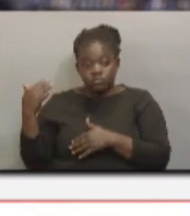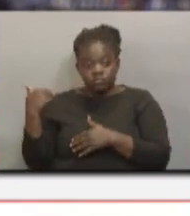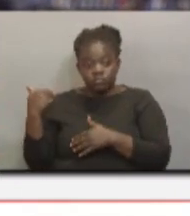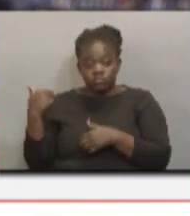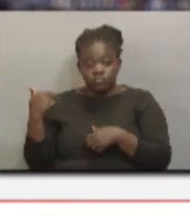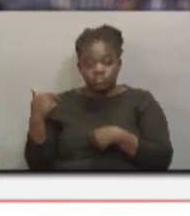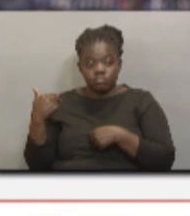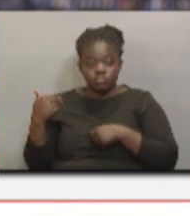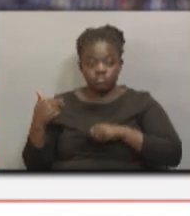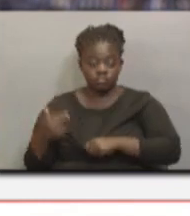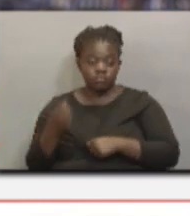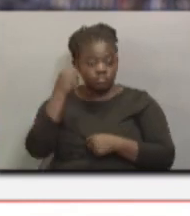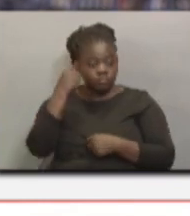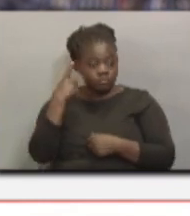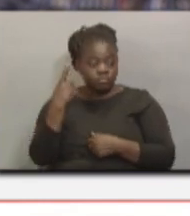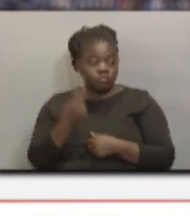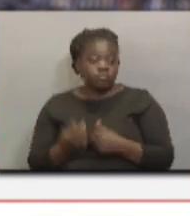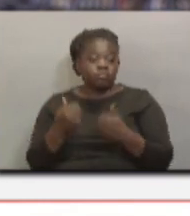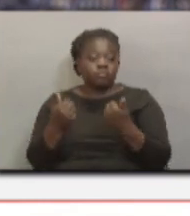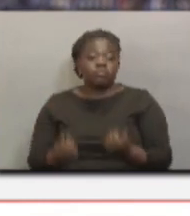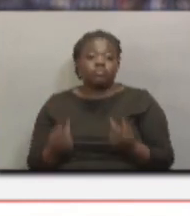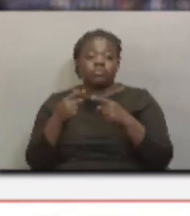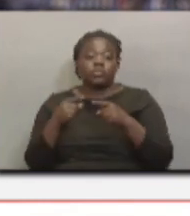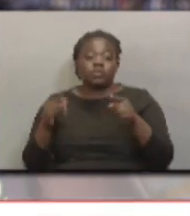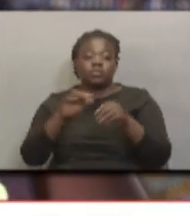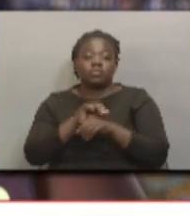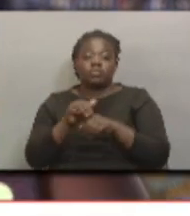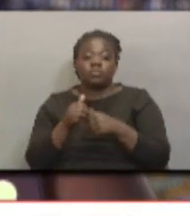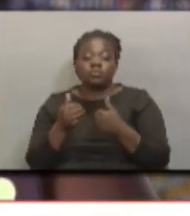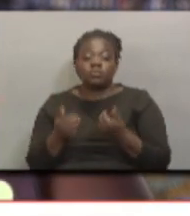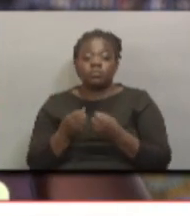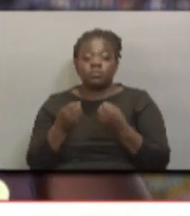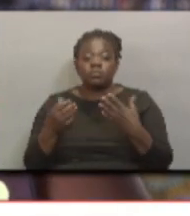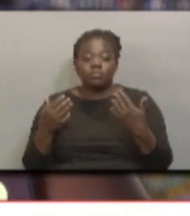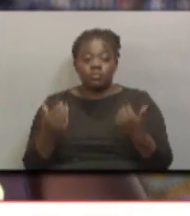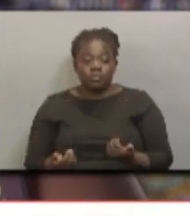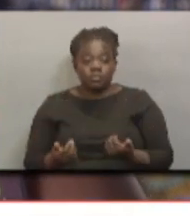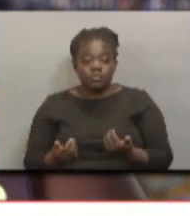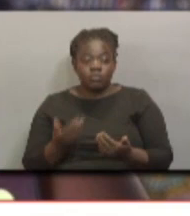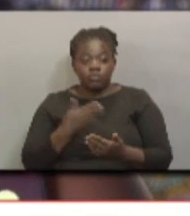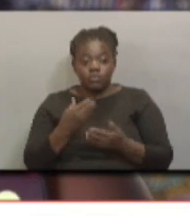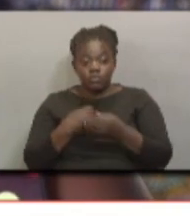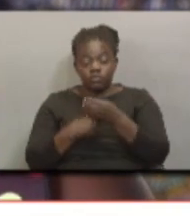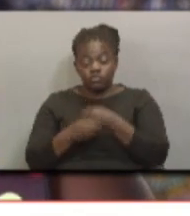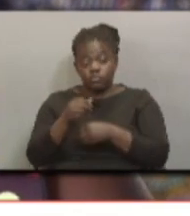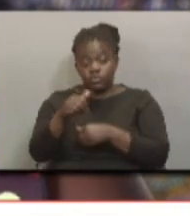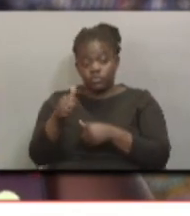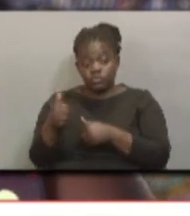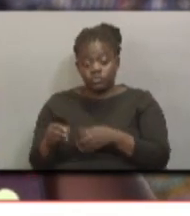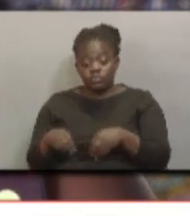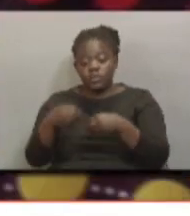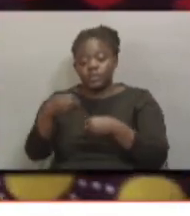kululi obwokitegeera, kati ne tutandika okukola ko ebingiko, era kati nga tulinako amaduuka gamu ge tutwala